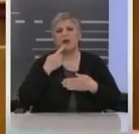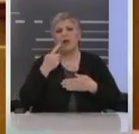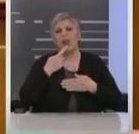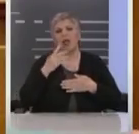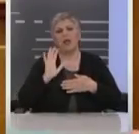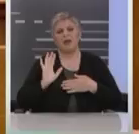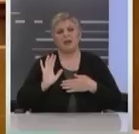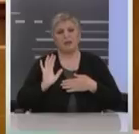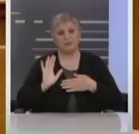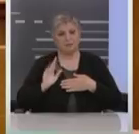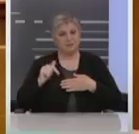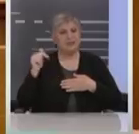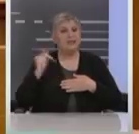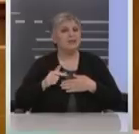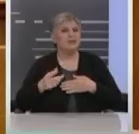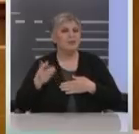Και άκουσα σήμερα